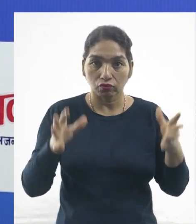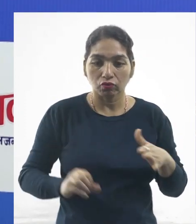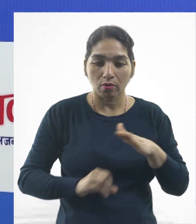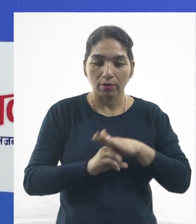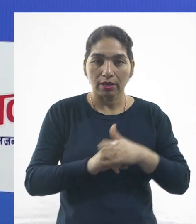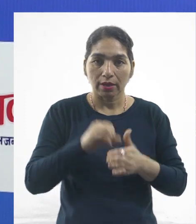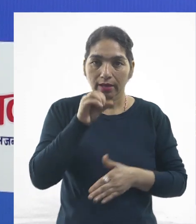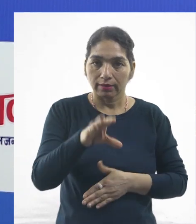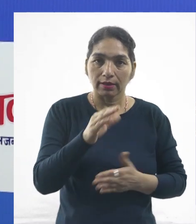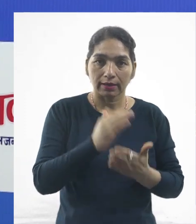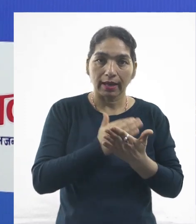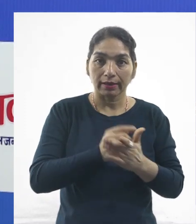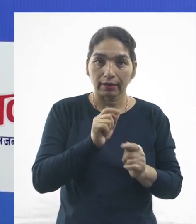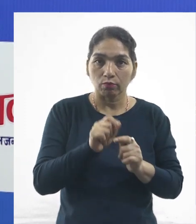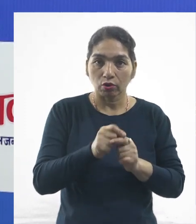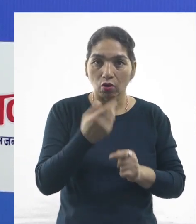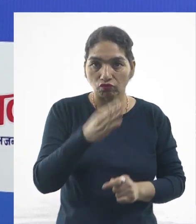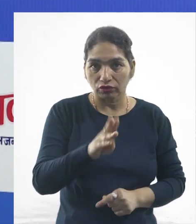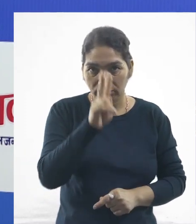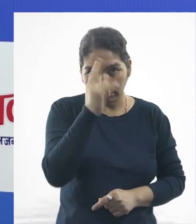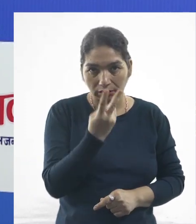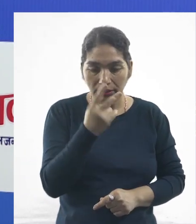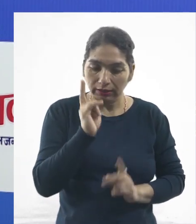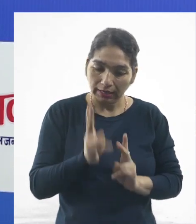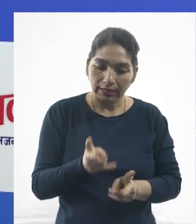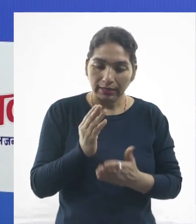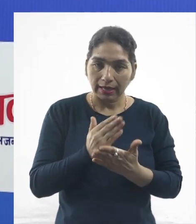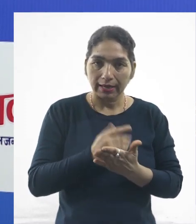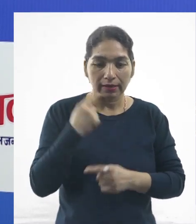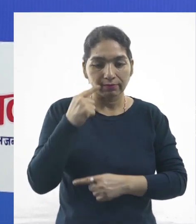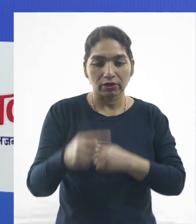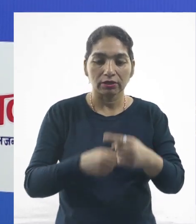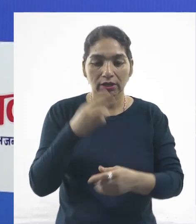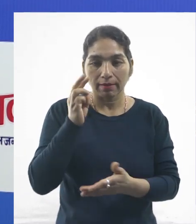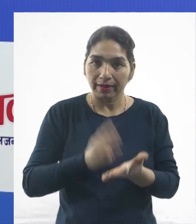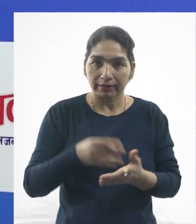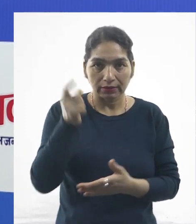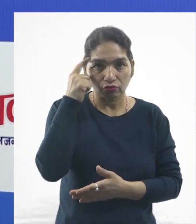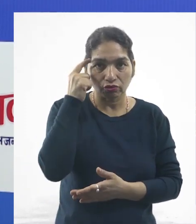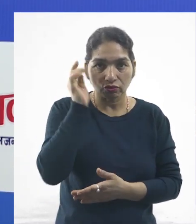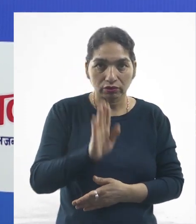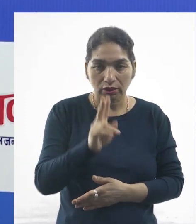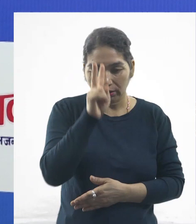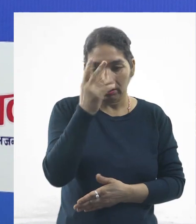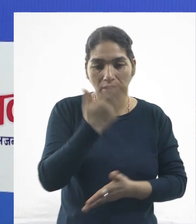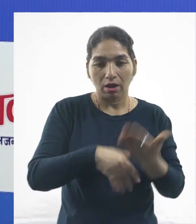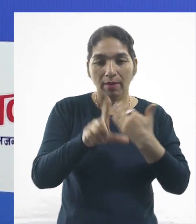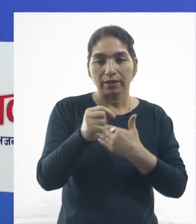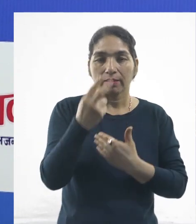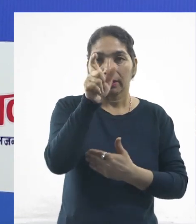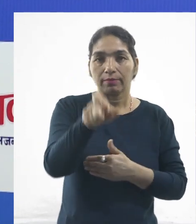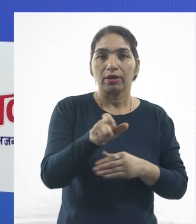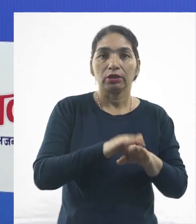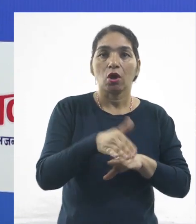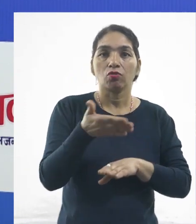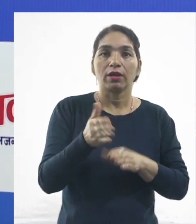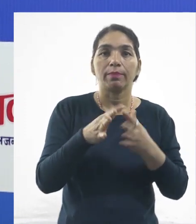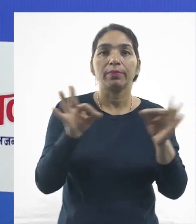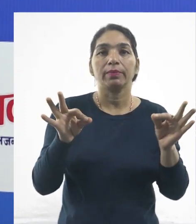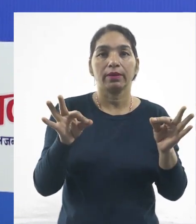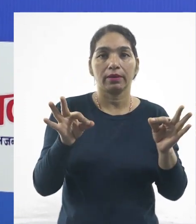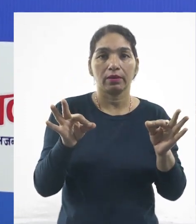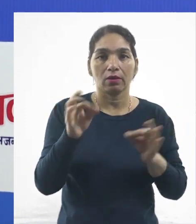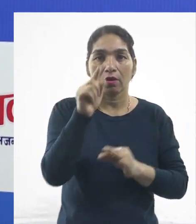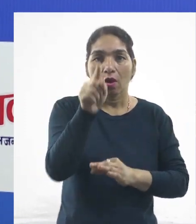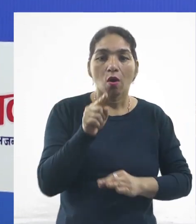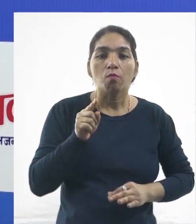दिएर कार्यक्रमहरू बनाउँदै हुनुहुन्छ कि होइन, अथवा यही कार्यक्रमलाई निरन्तरता मात्रै सोचिरहनु भएको छ कि, किन अपाङ्गता भएका व्यक्तिहरूलाई त अब विभिन्न प्रतिशतको